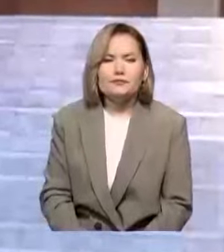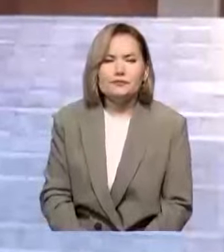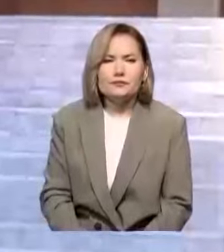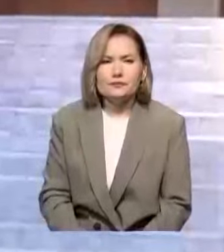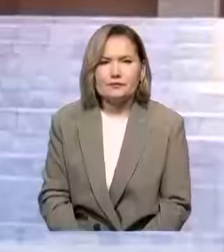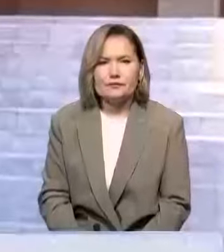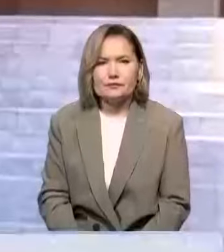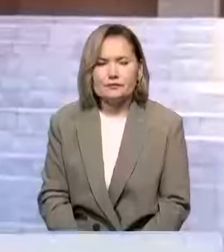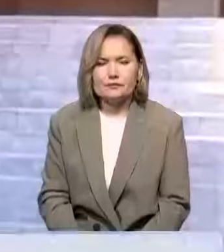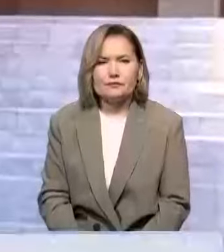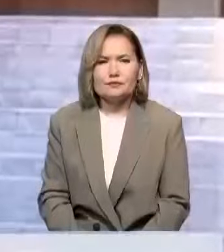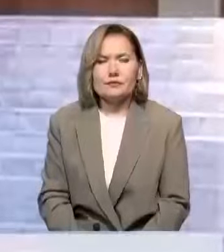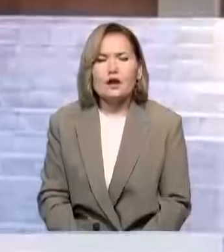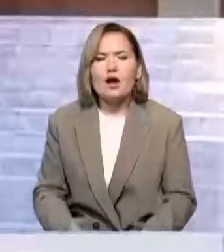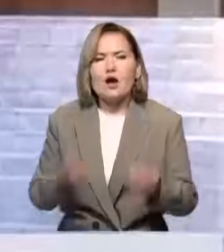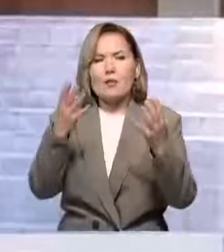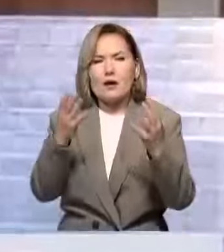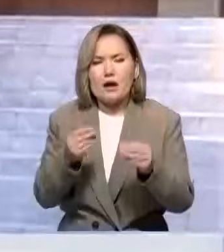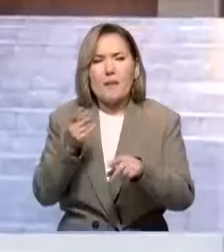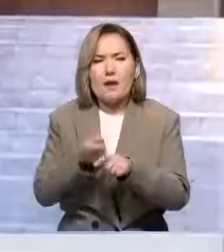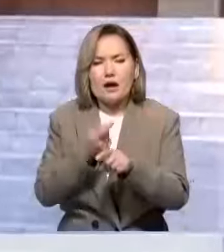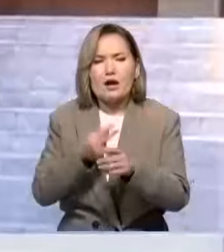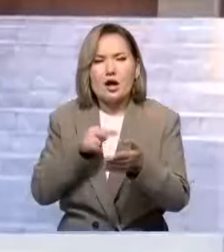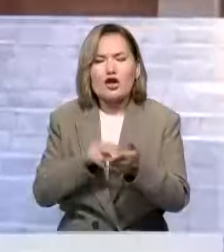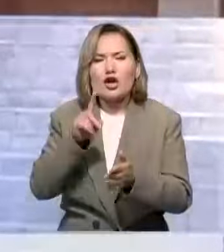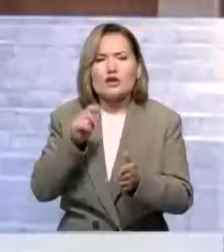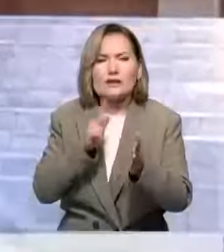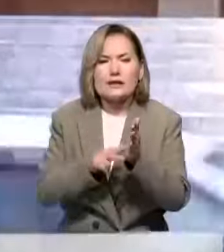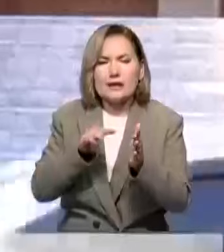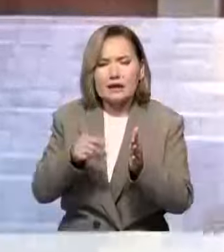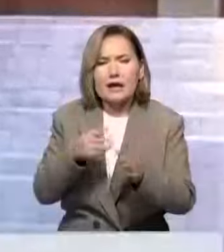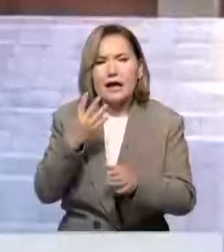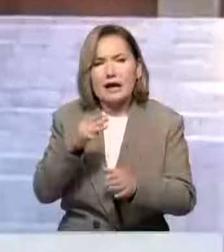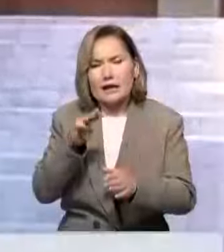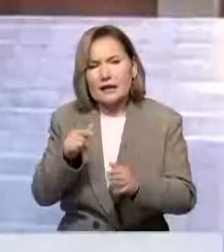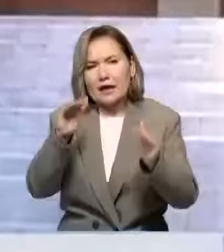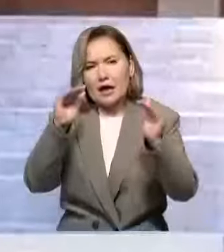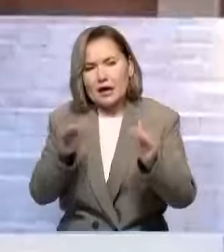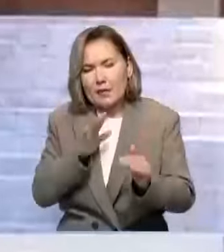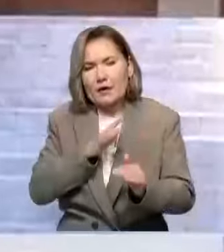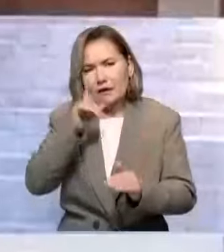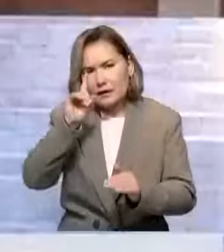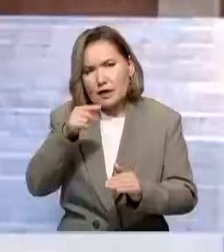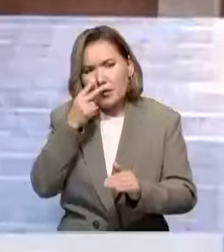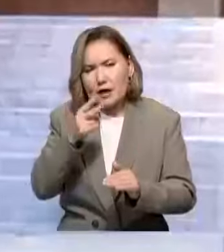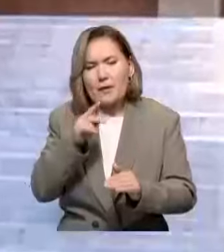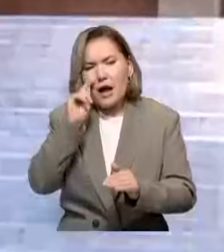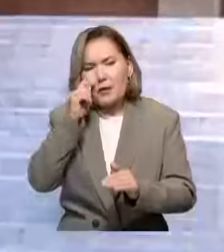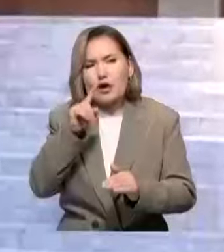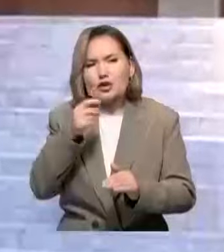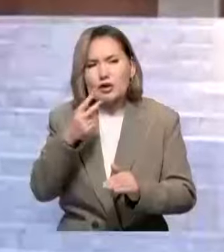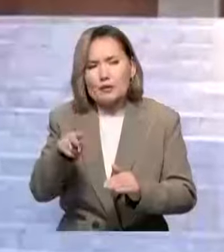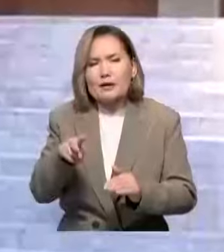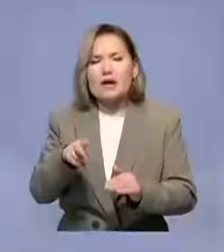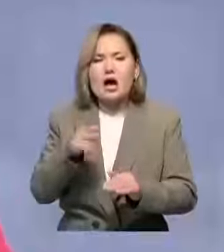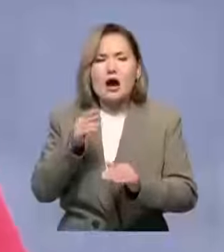На сегодняшний день цена на картофель. Бүгінгі күні картоптың бағасы 180 теңге, яғни 40 теңгеге арзандағаны белгілі болды. Пияз 120,